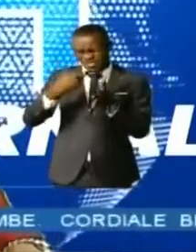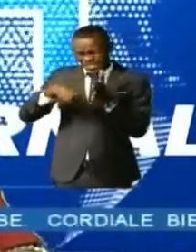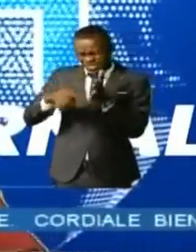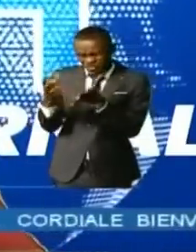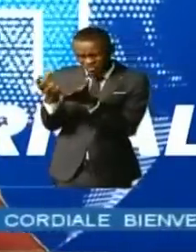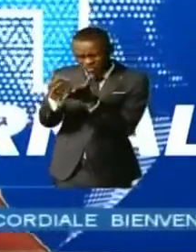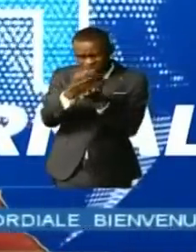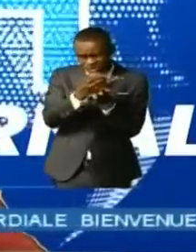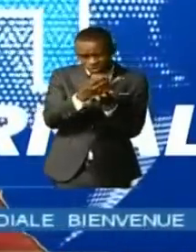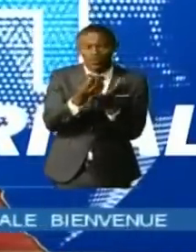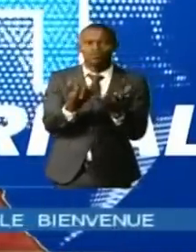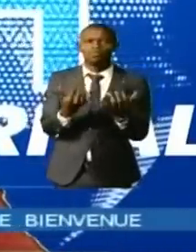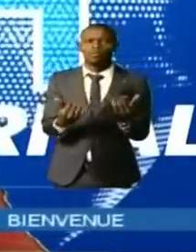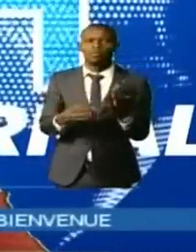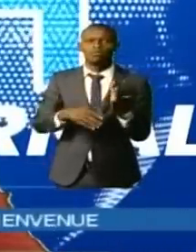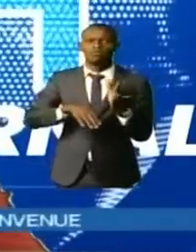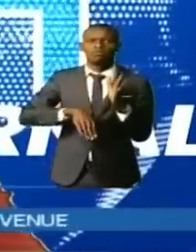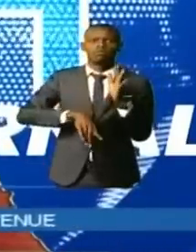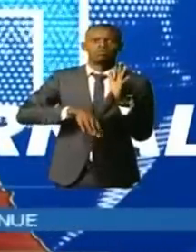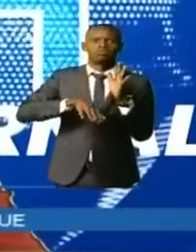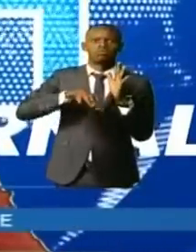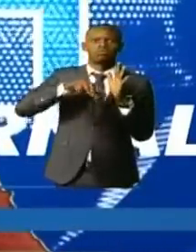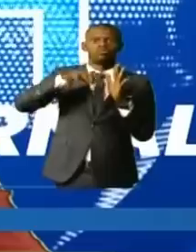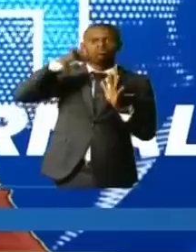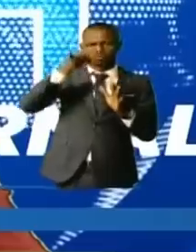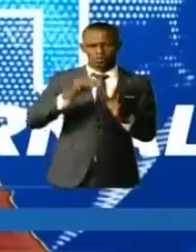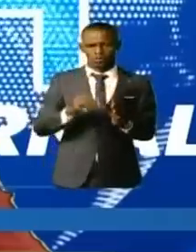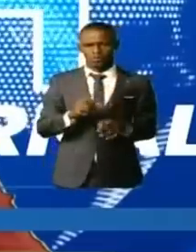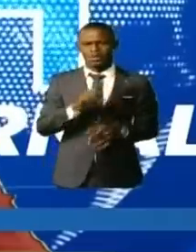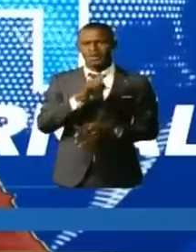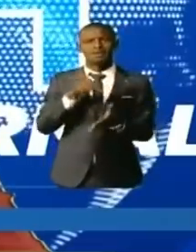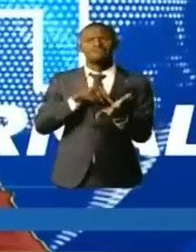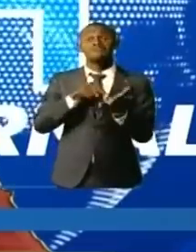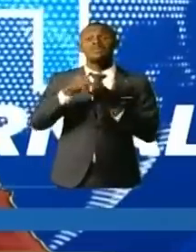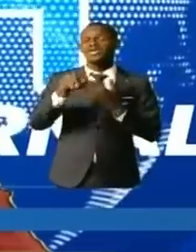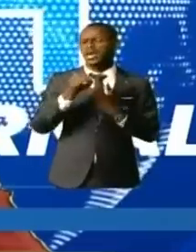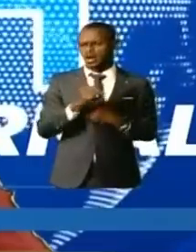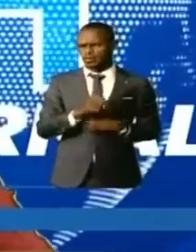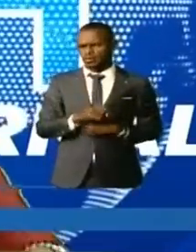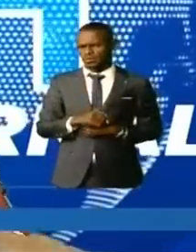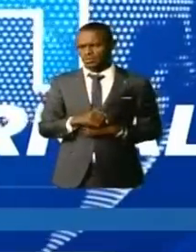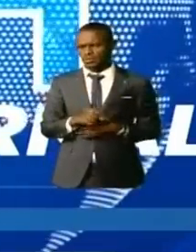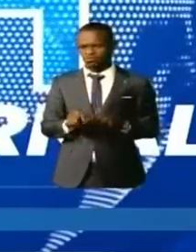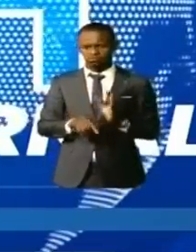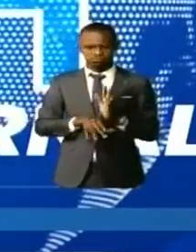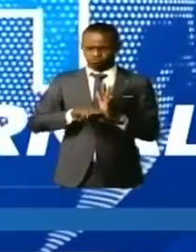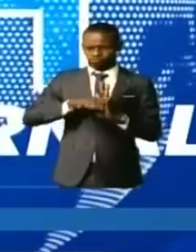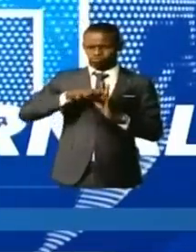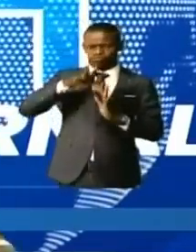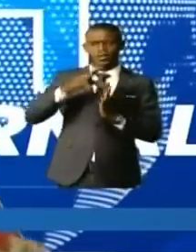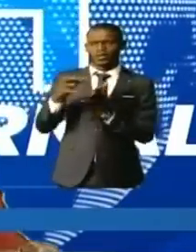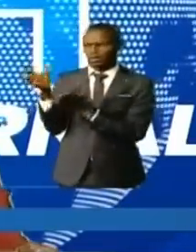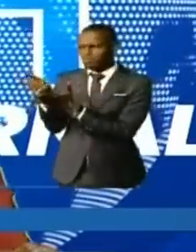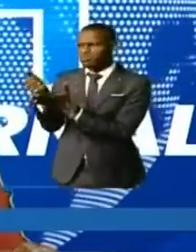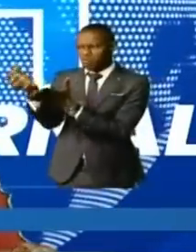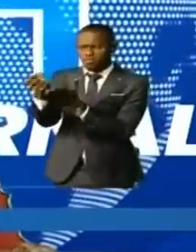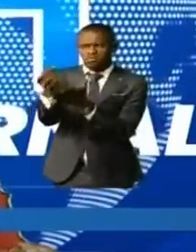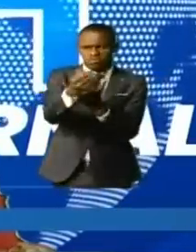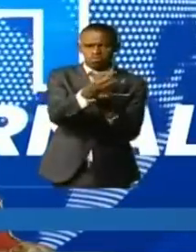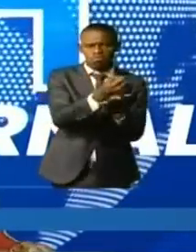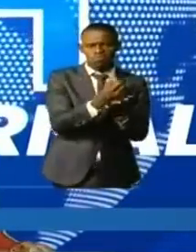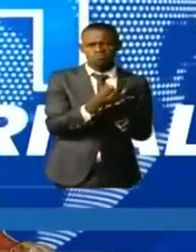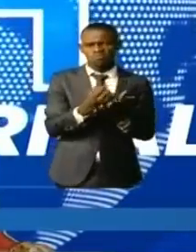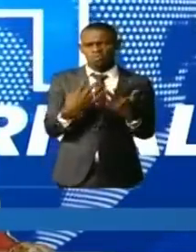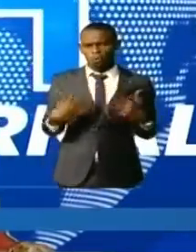mobilisé plus de 1,5 milliard de recettes, un record selon le professeur Benjamin Chitengue, qui est l'invité de ce